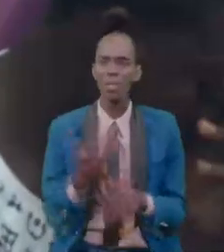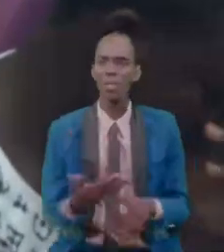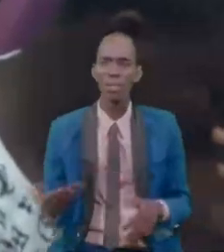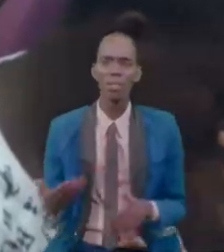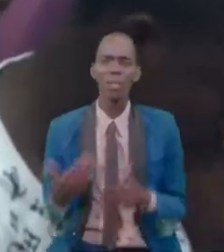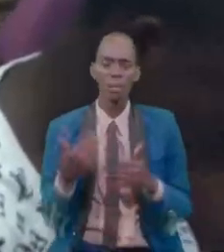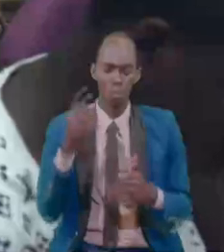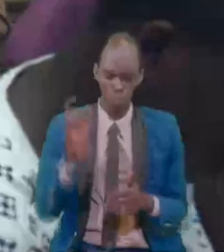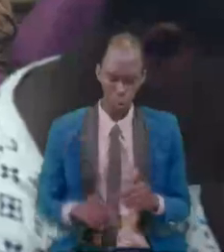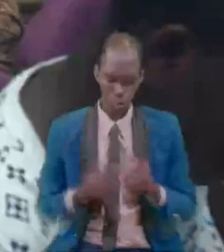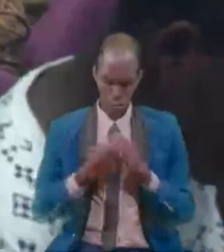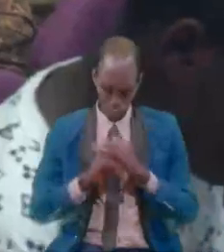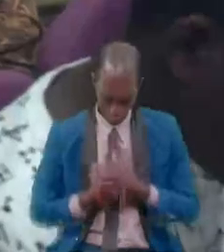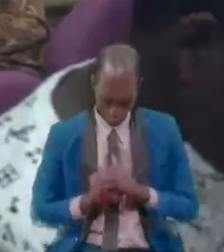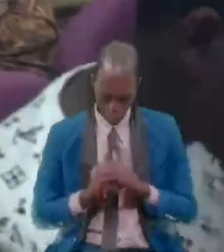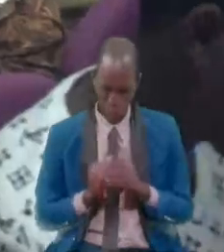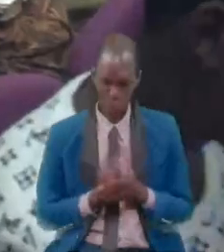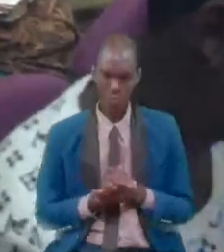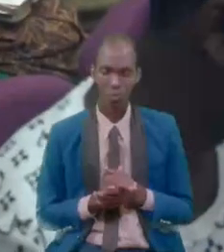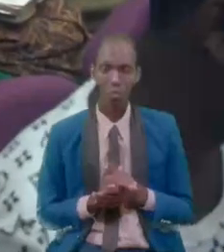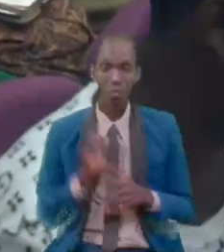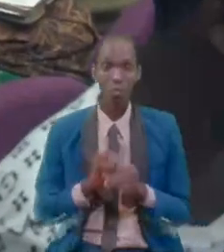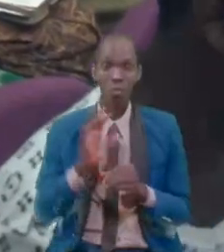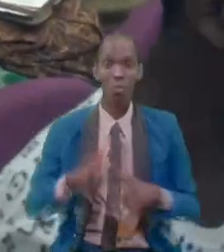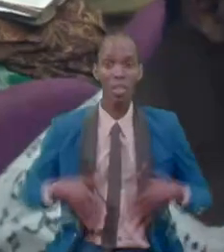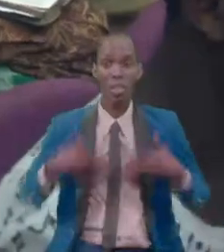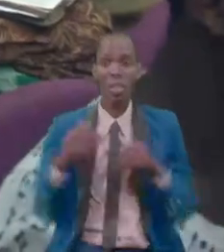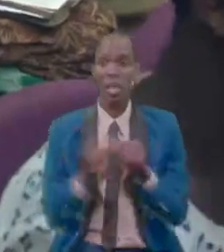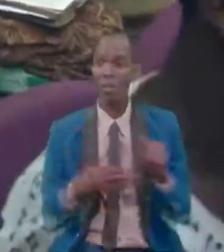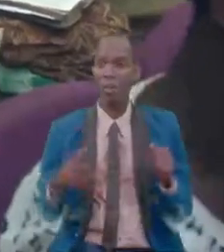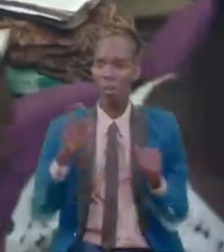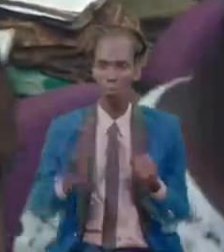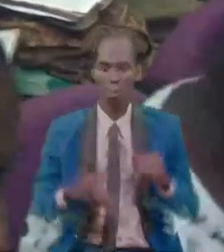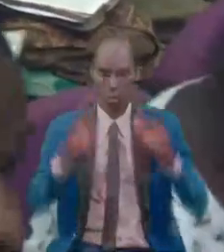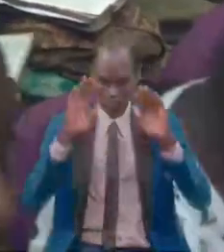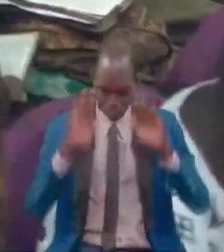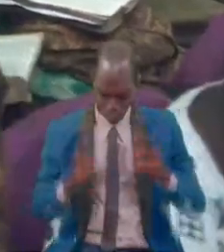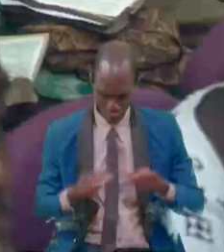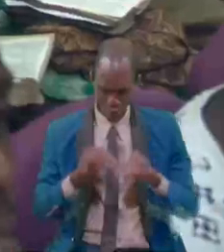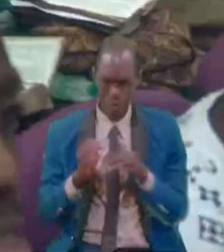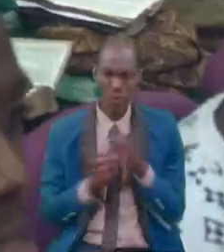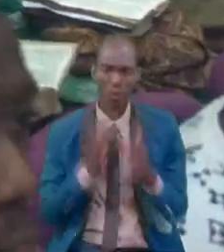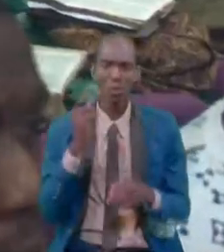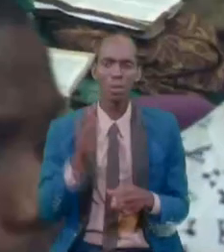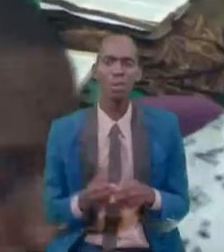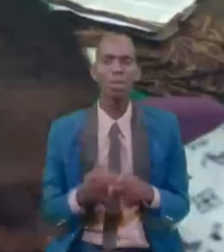toute chose doit fléchir devant lui. Dans votre vie, toute chose va fléchir.